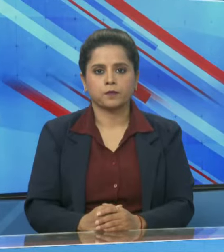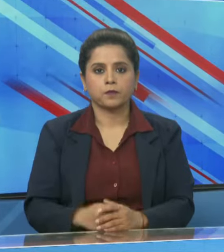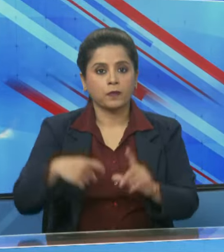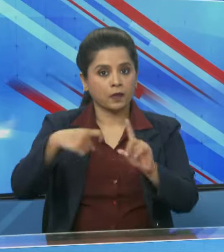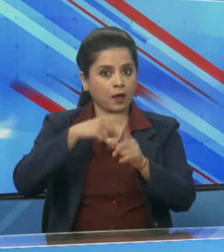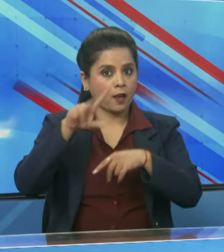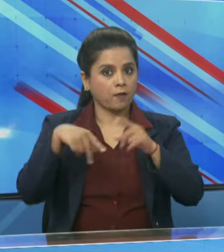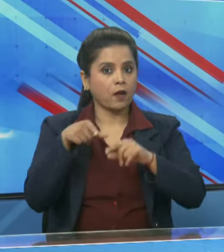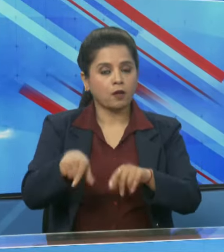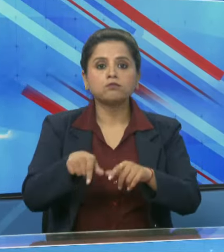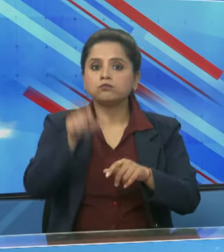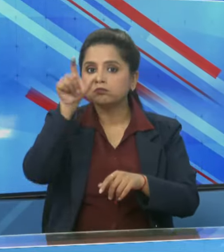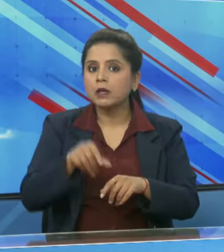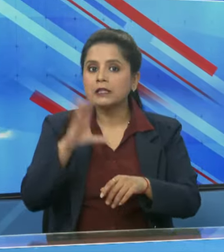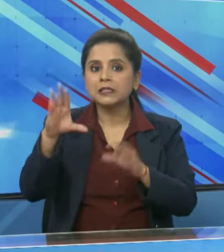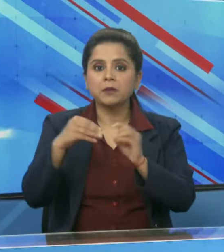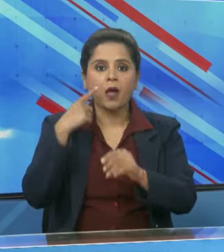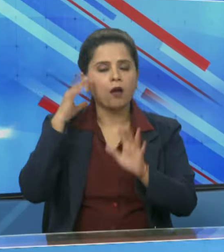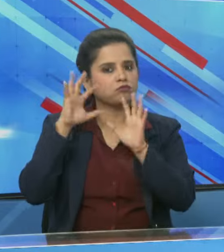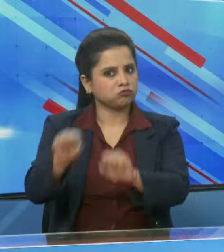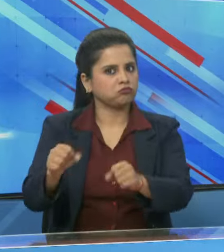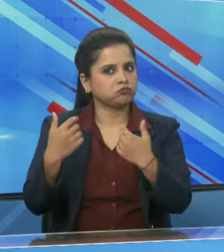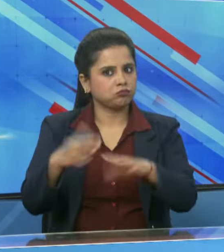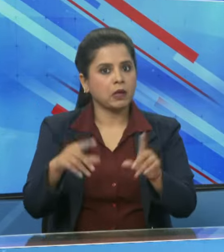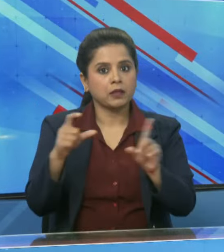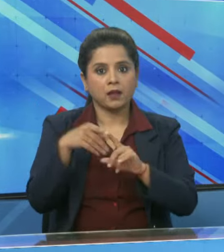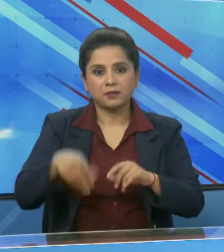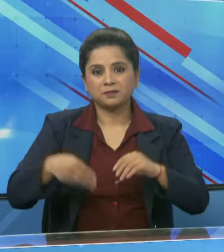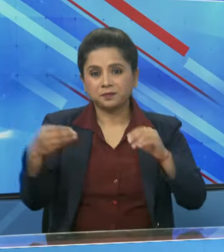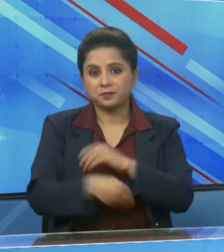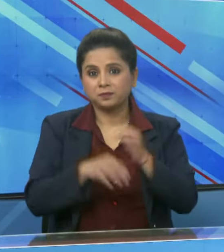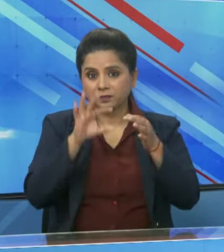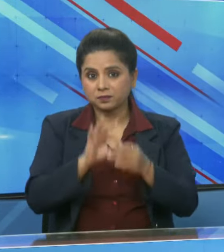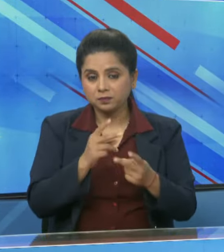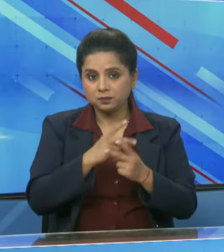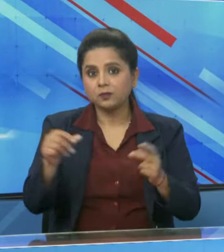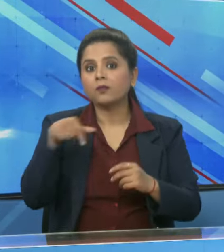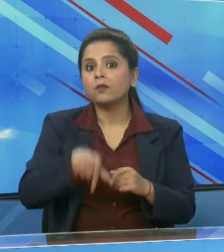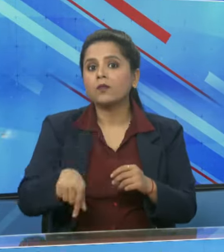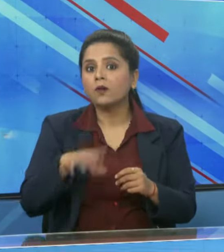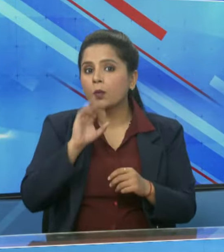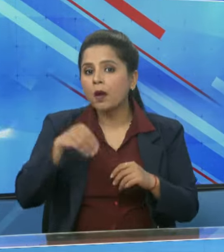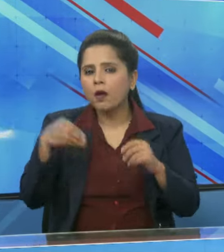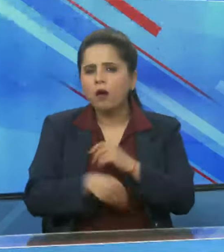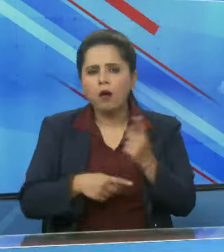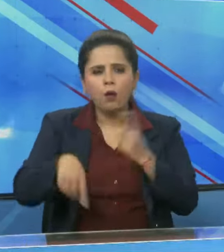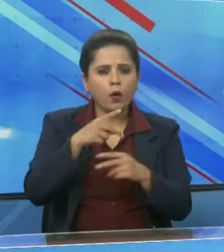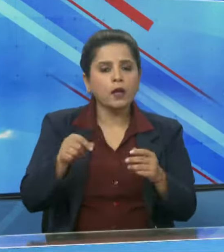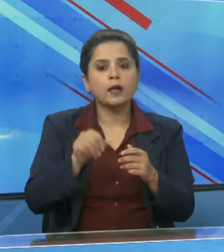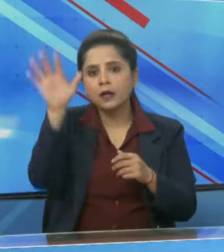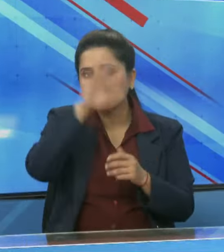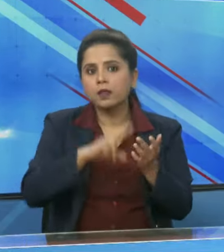के कविता को CBI ने गिरफ्तार कर लिया है। दिल्ली आबकारी नीति में हुए भ्रष्टाचार और रिश्वत मामले में भारत राष्ट्र समिति की नेता